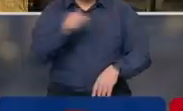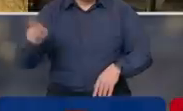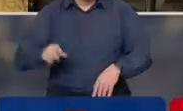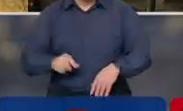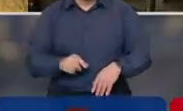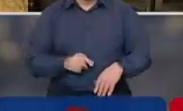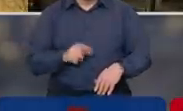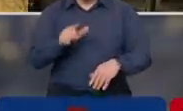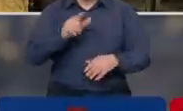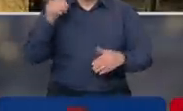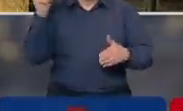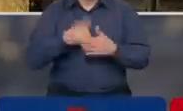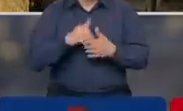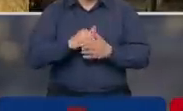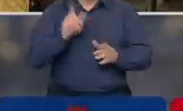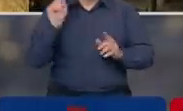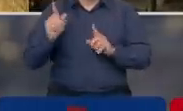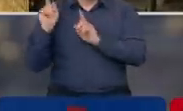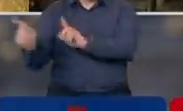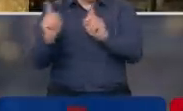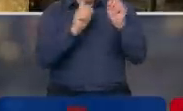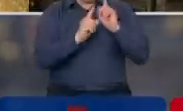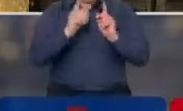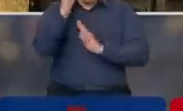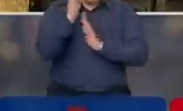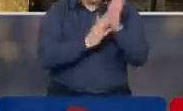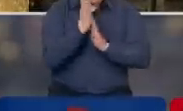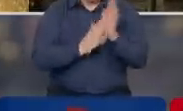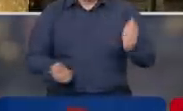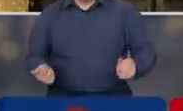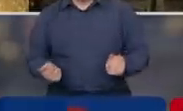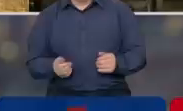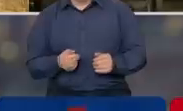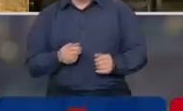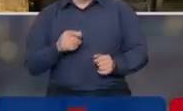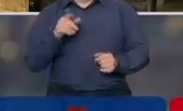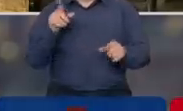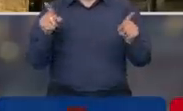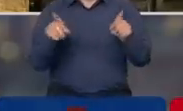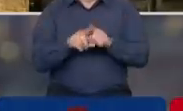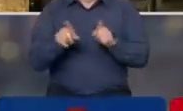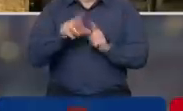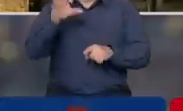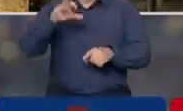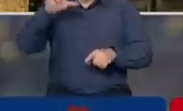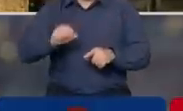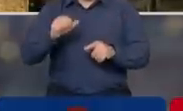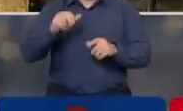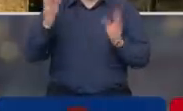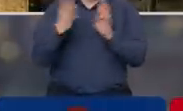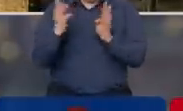rozważnie zachowywali się właśnie w takich miejscach w lasach w miejscach gdzie występują w posłudze traf